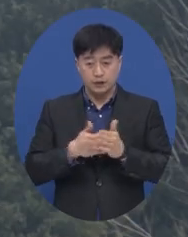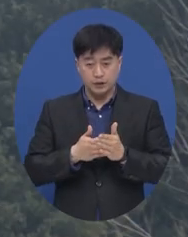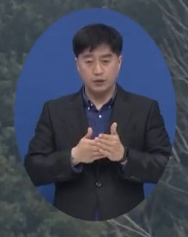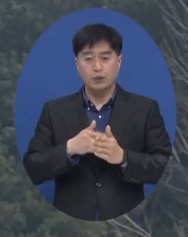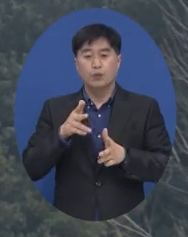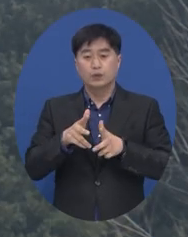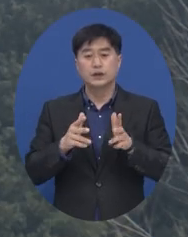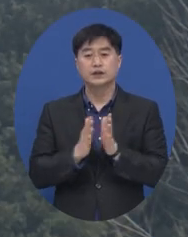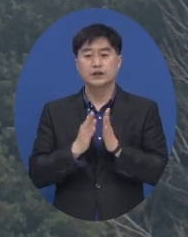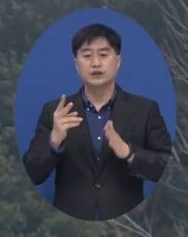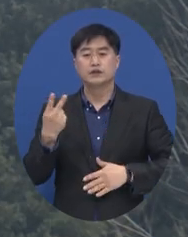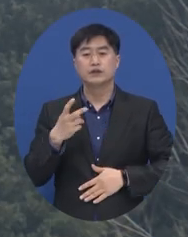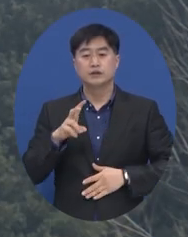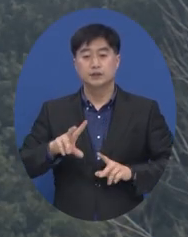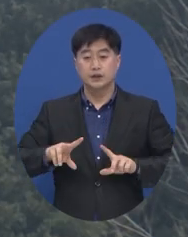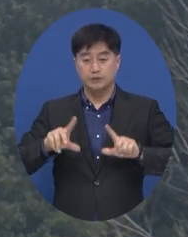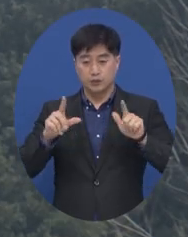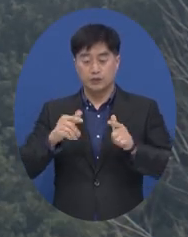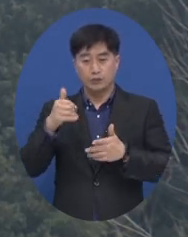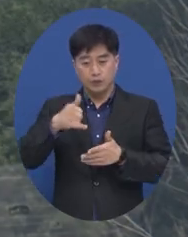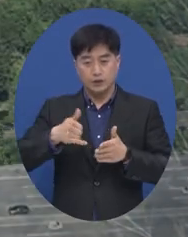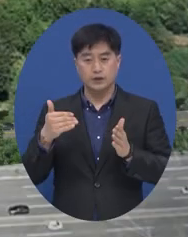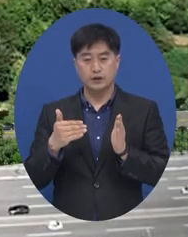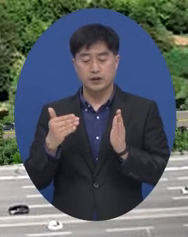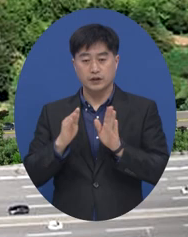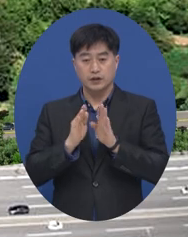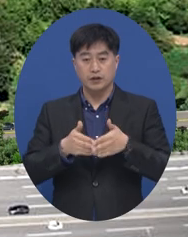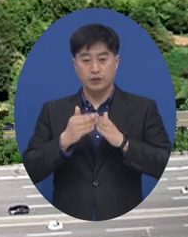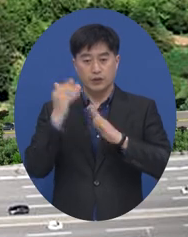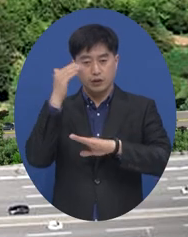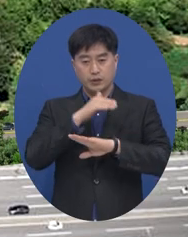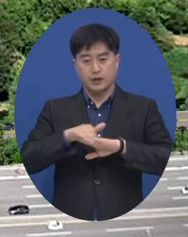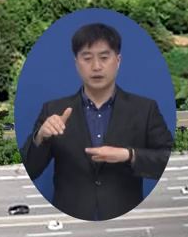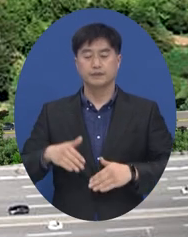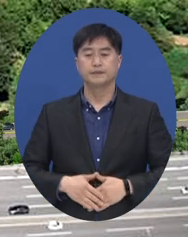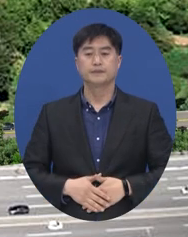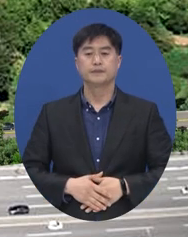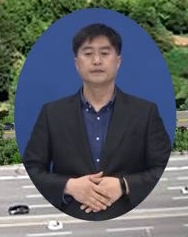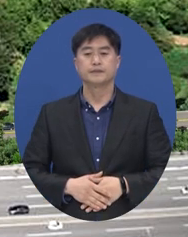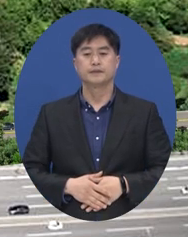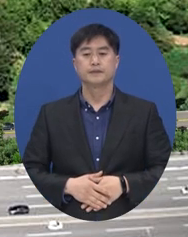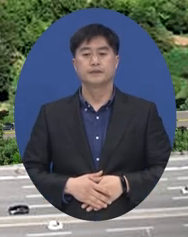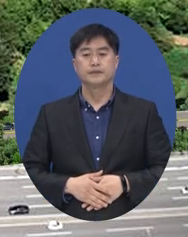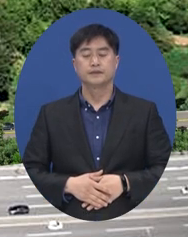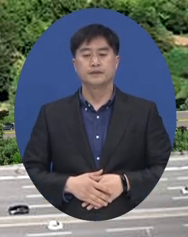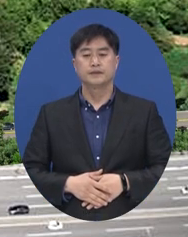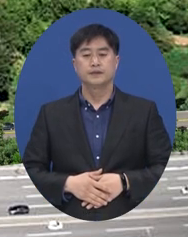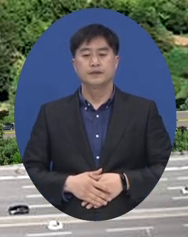오는 2023년 준공하겠다는 목표입니다. 경기 CCTV 최창순입니다.